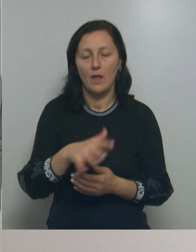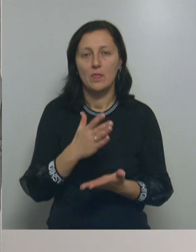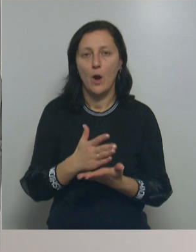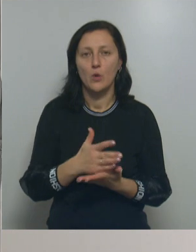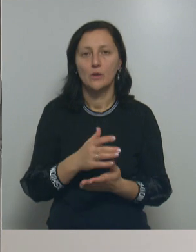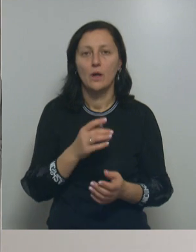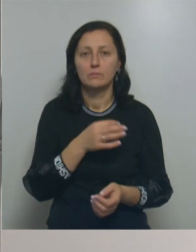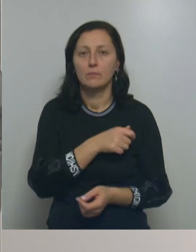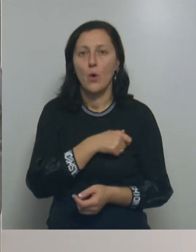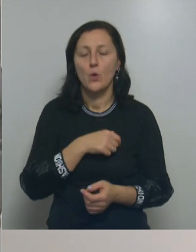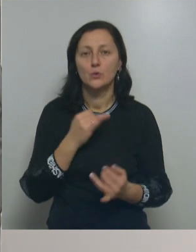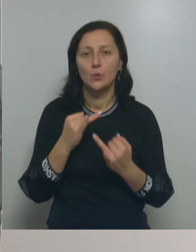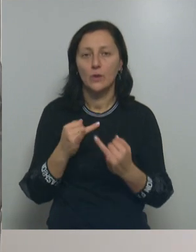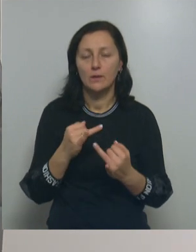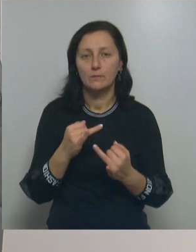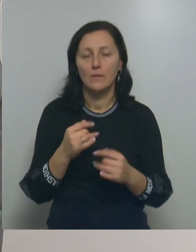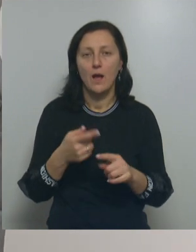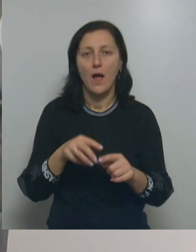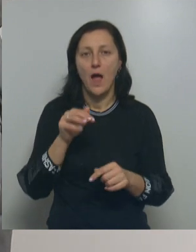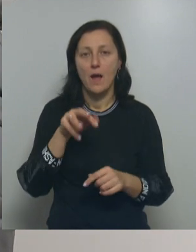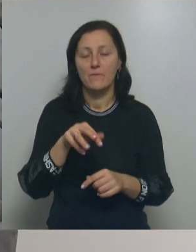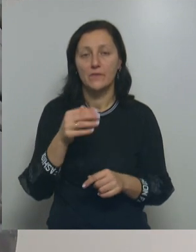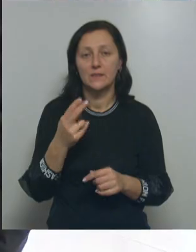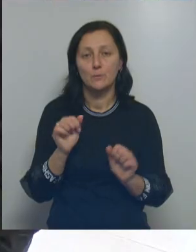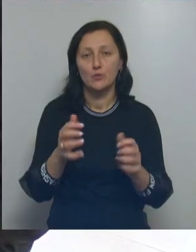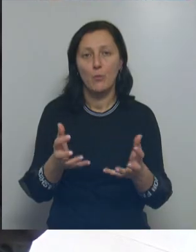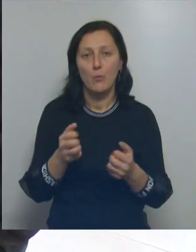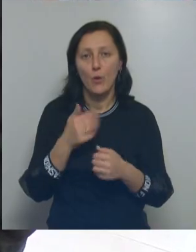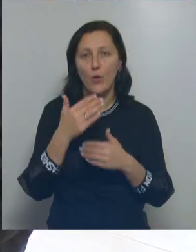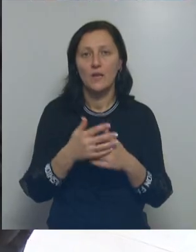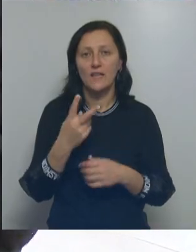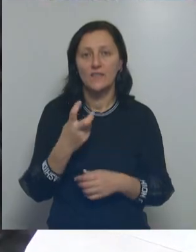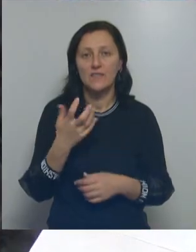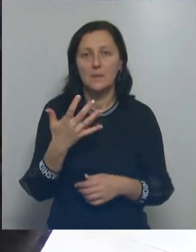консультанты. Сейчас в МФЦ можно получить более 250 видов услуг.